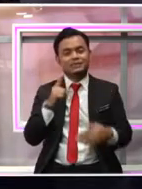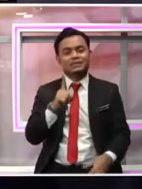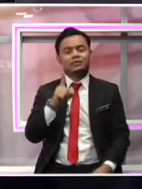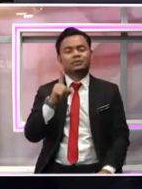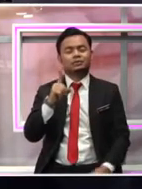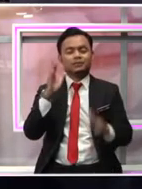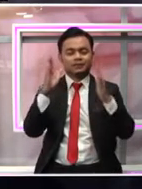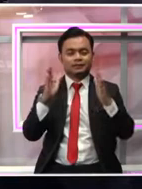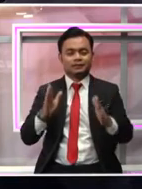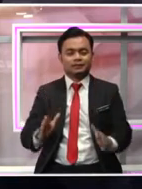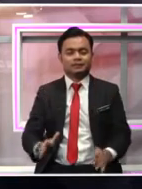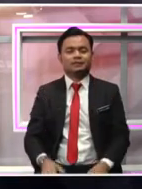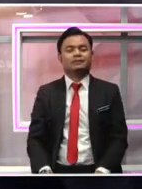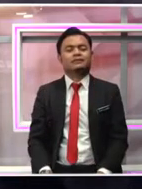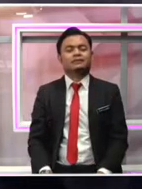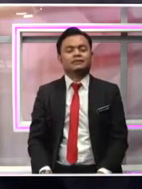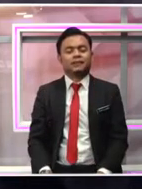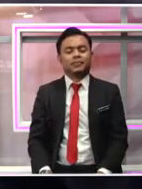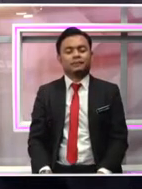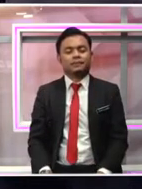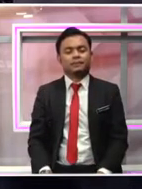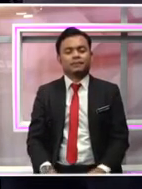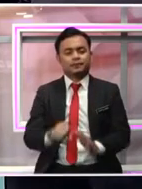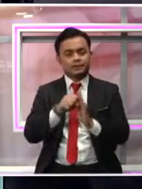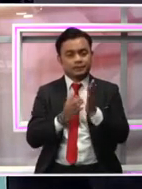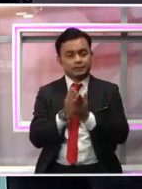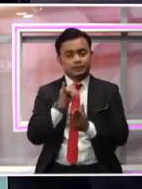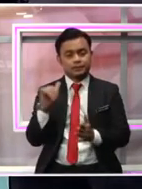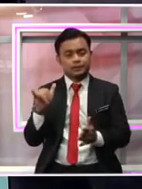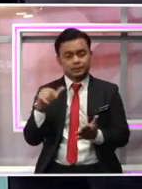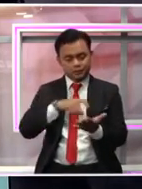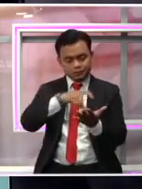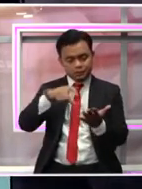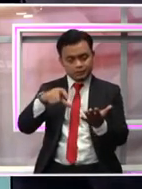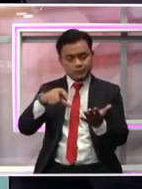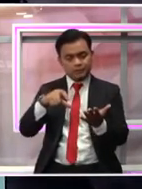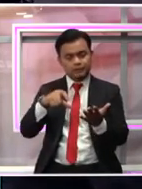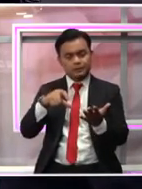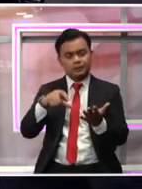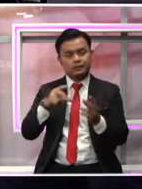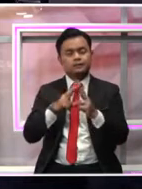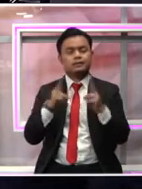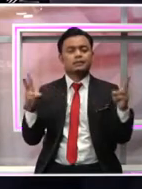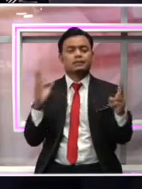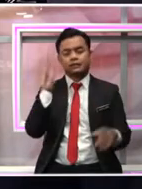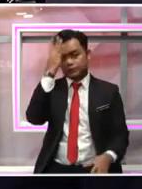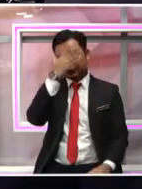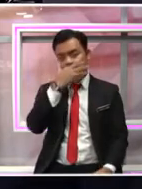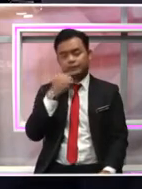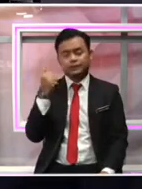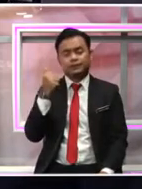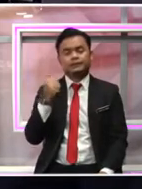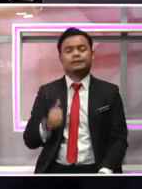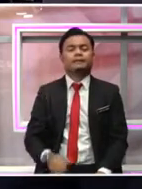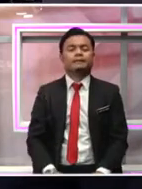orang gila itu oke seterusnya lukisannya sangat cantik aku yang sangat cantik